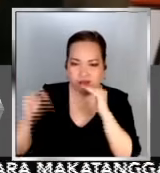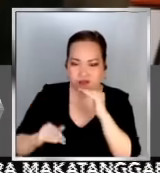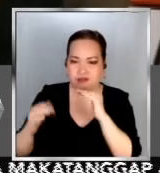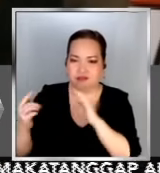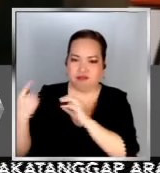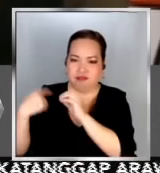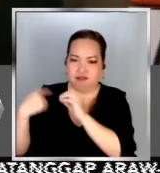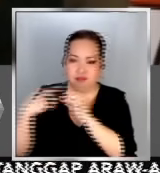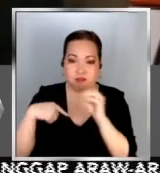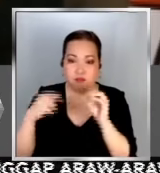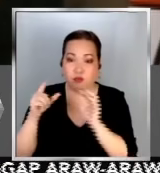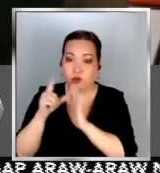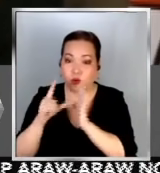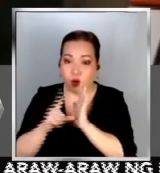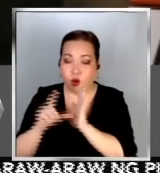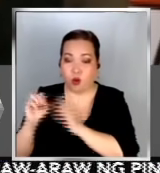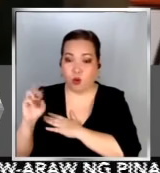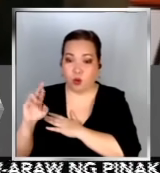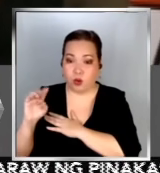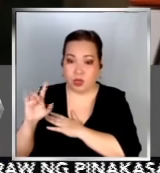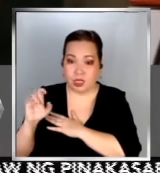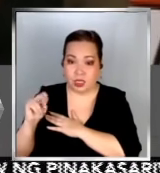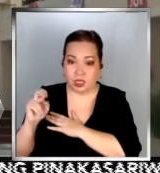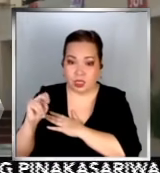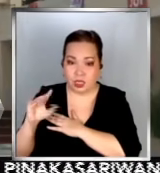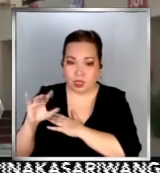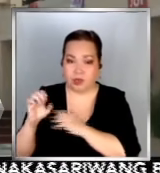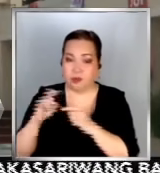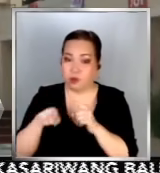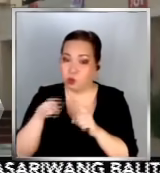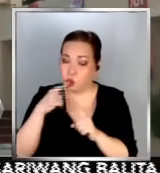rin dinidiscriminate ang mga mamamayan ng barangay Kamuning.